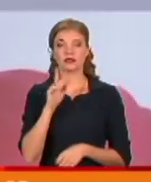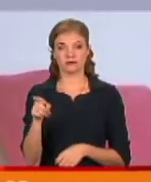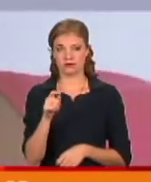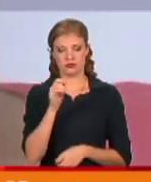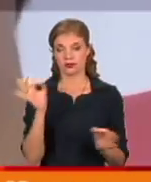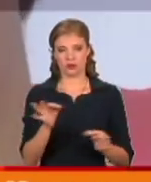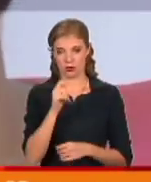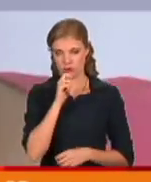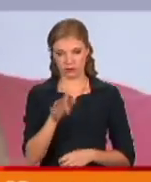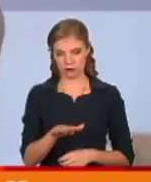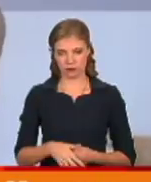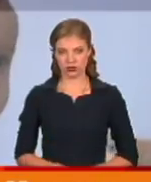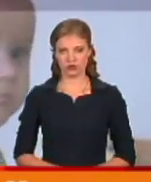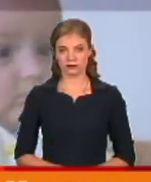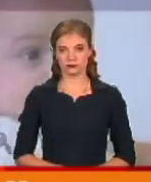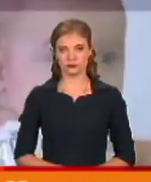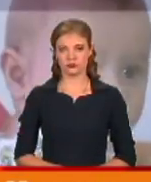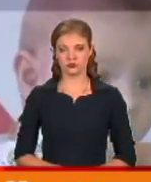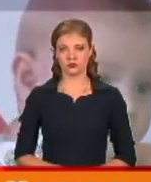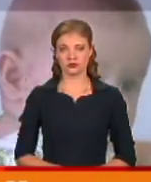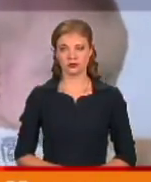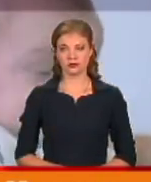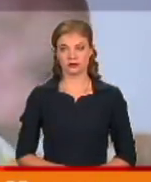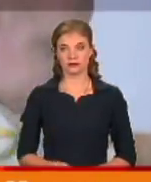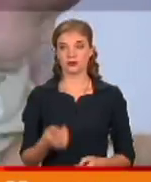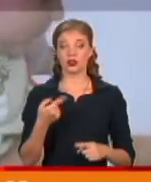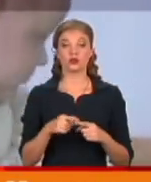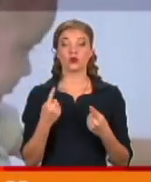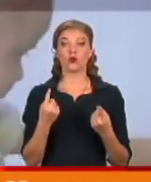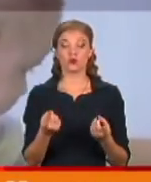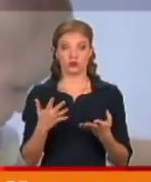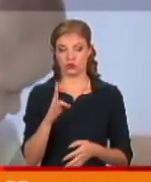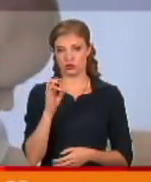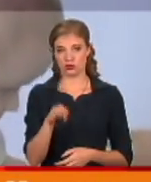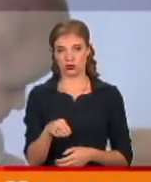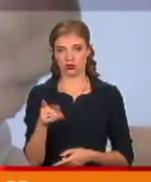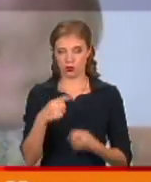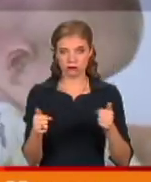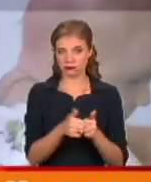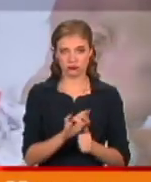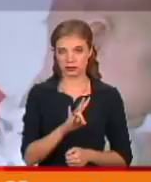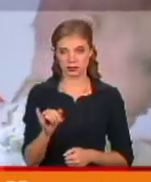Валентинові ніколи не пробачить. Простить однозначно, ні. Не